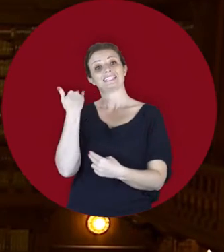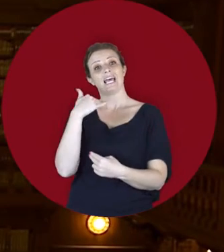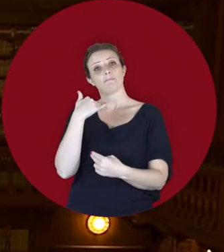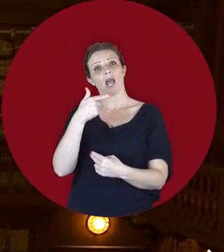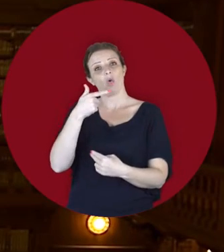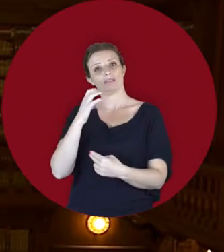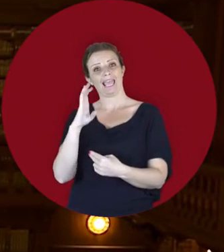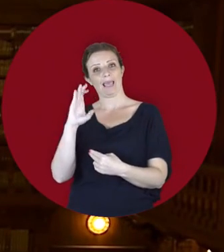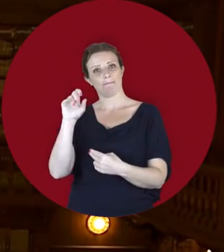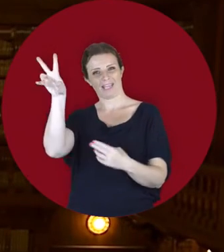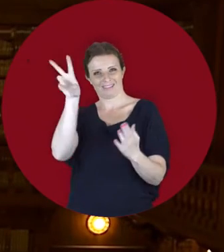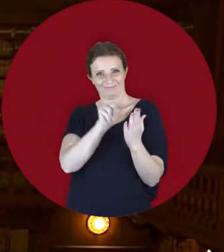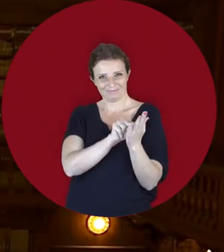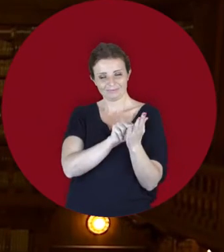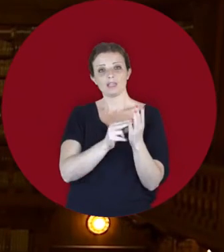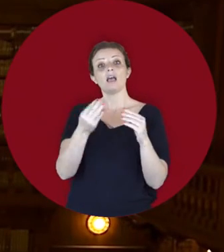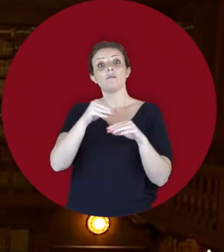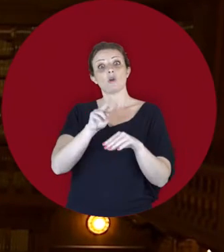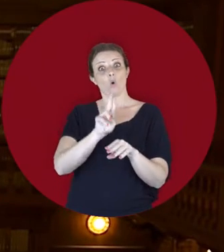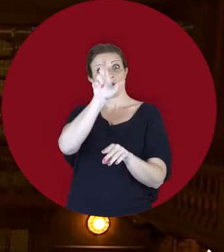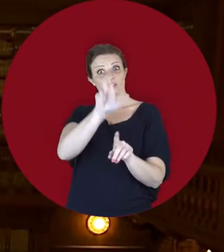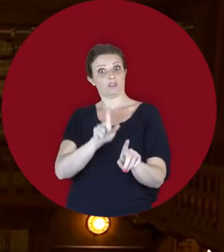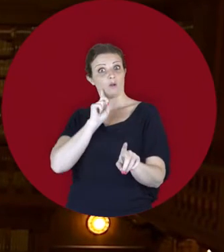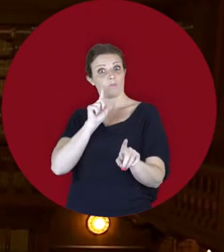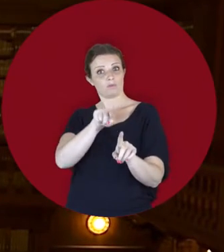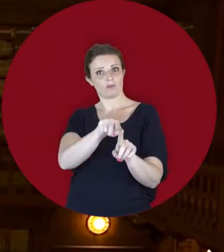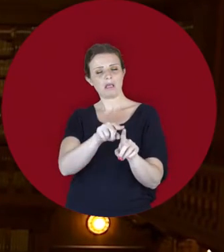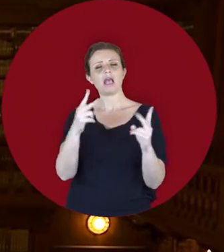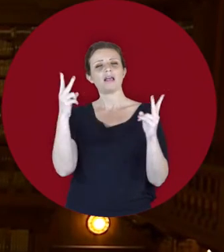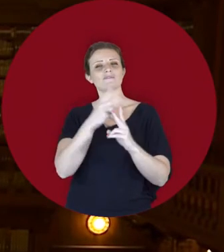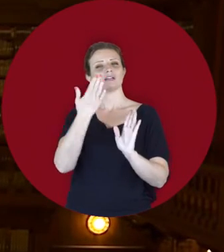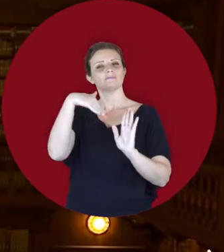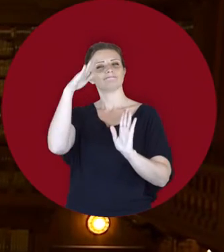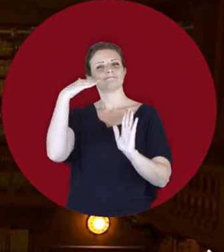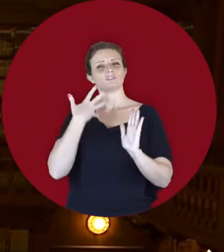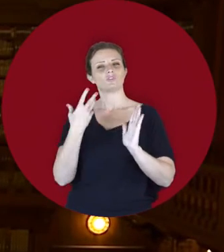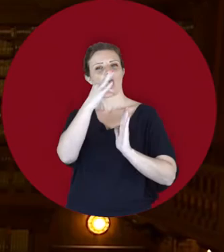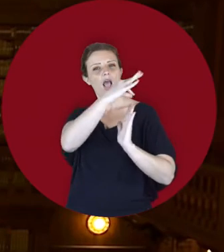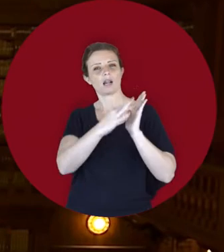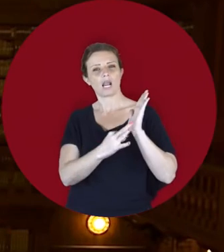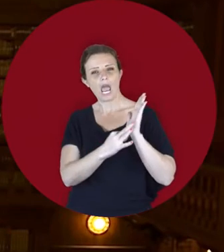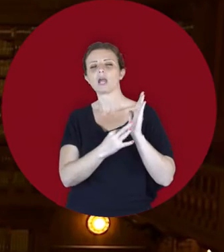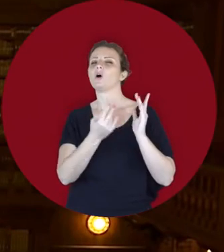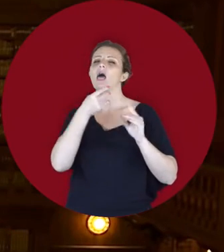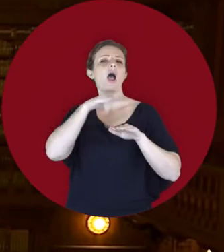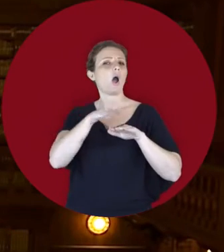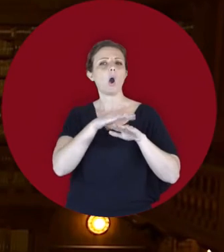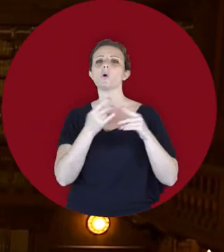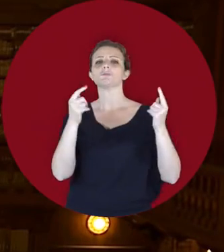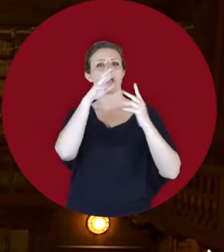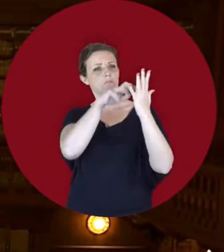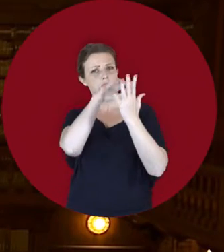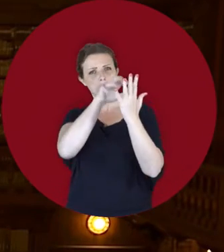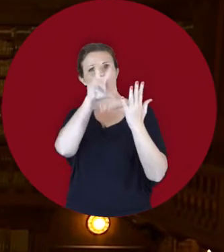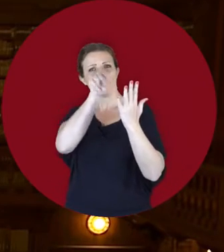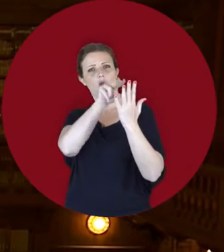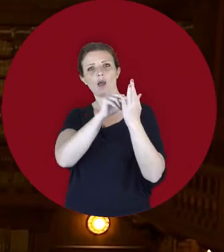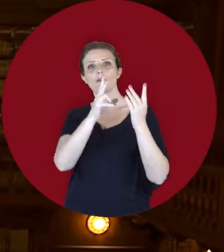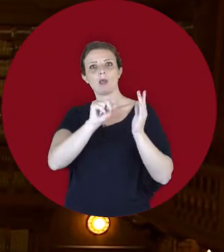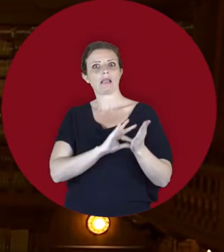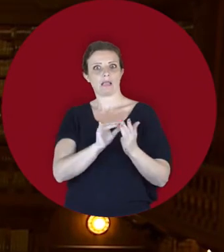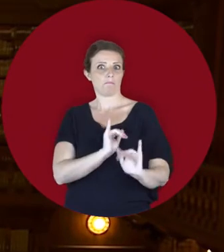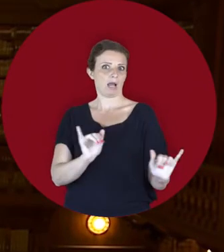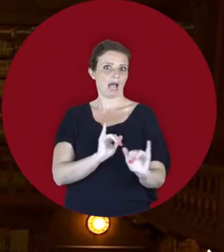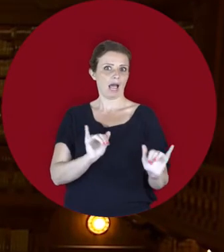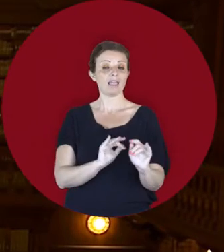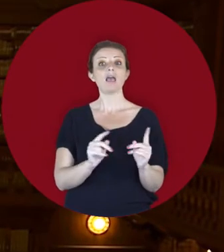di Tebe. E poi Ursicino, contravvenendo a quella che era la regola, perché non si scriveva mai una data,